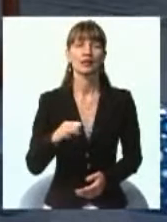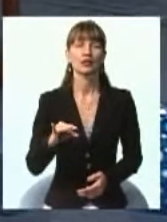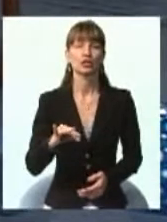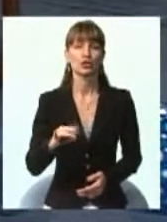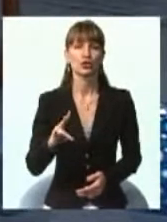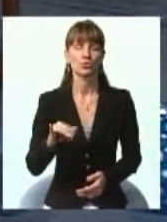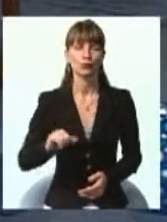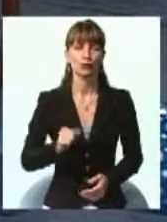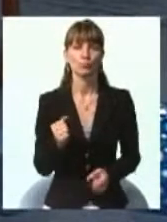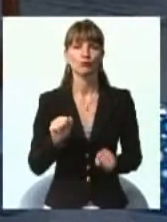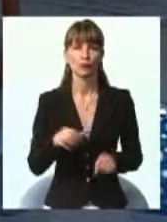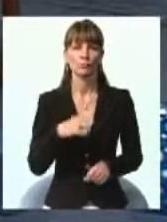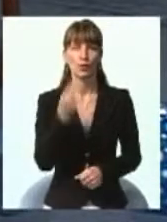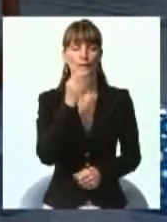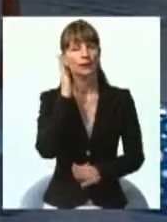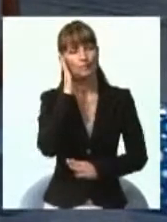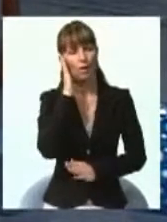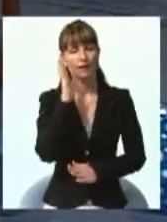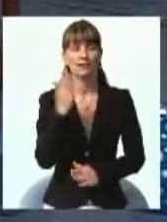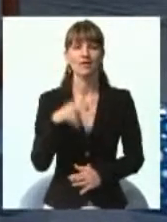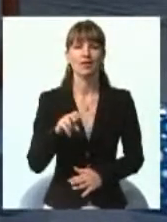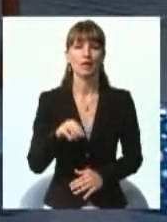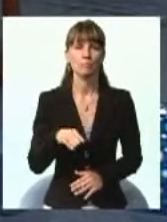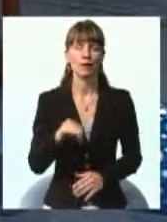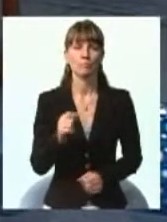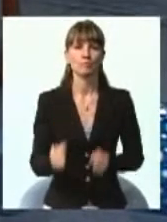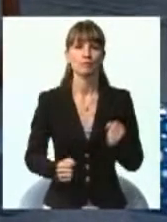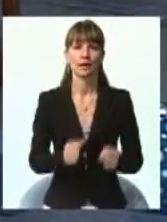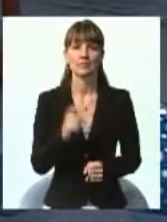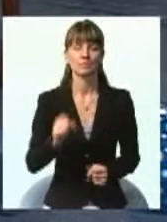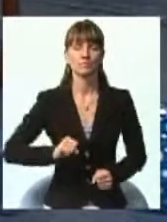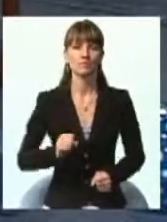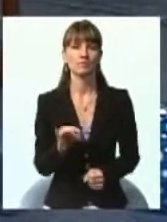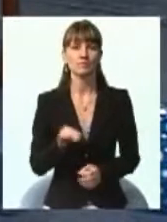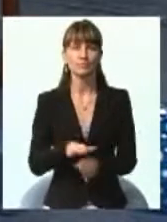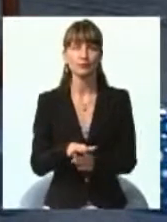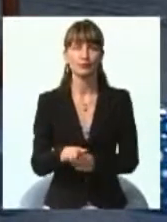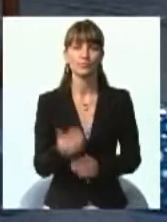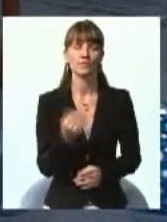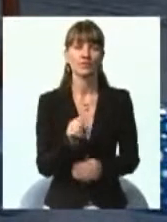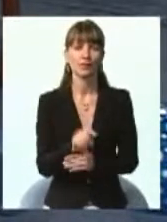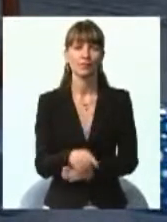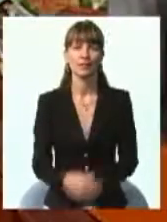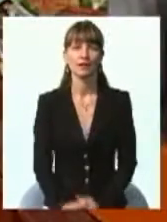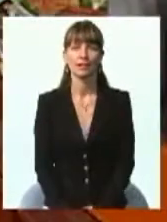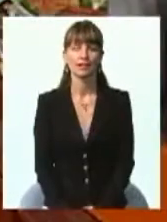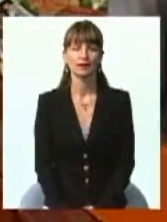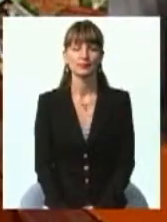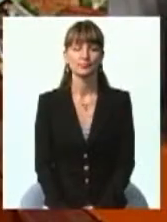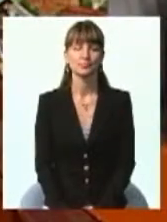Чи йому краще може спати в лампі? А він оце замість цього бігає з друзями і виконує різні такі завдання.